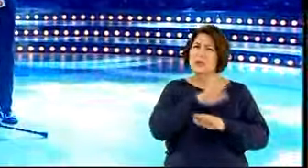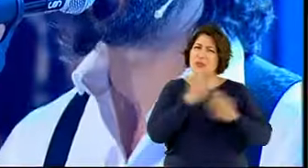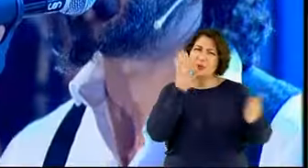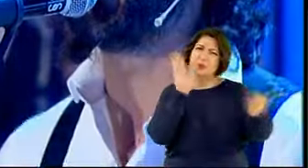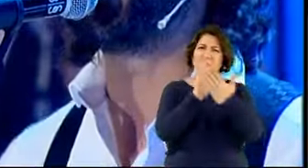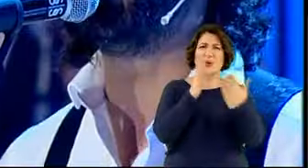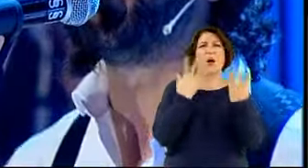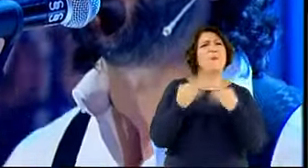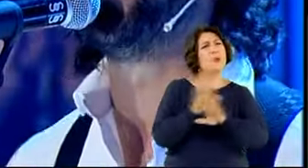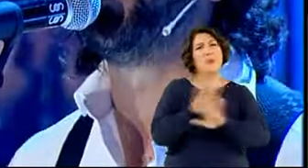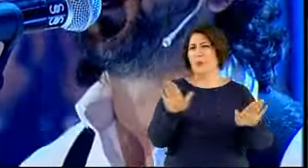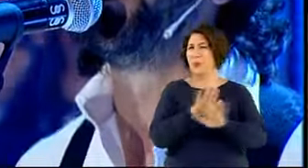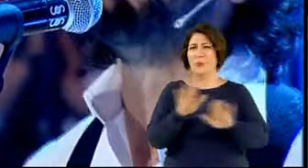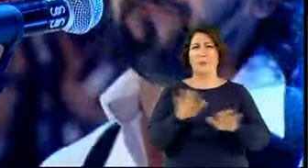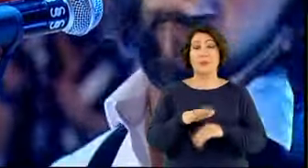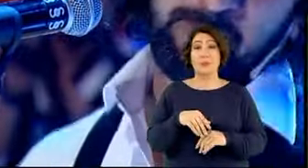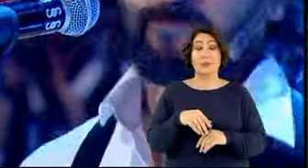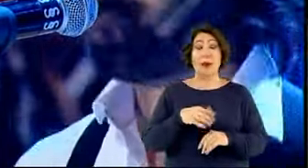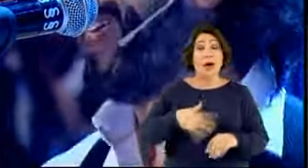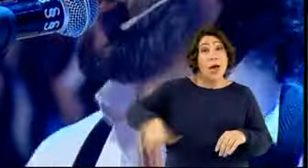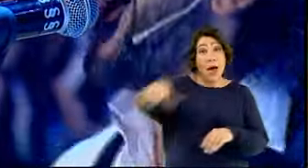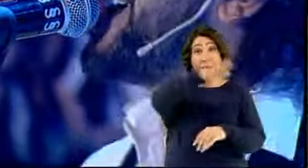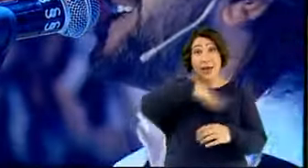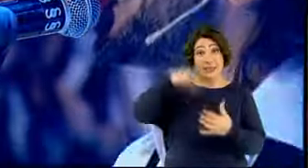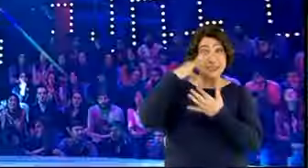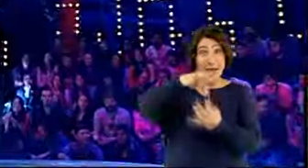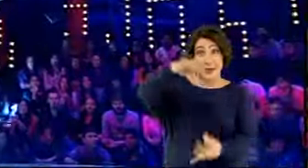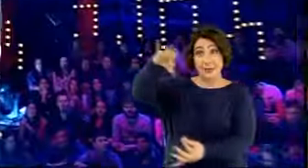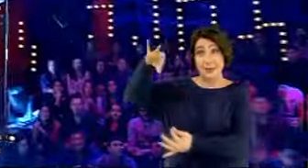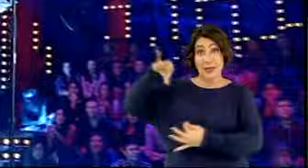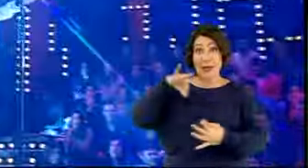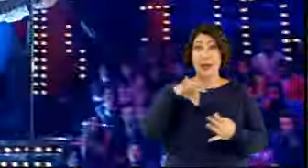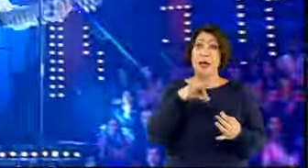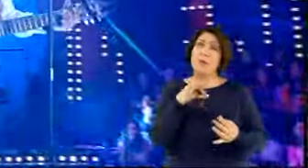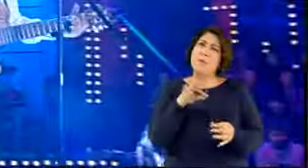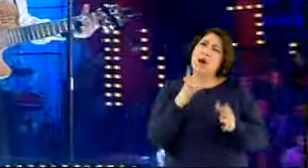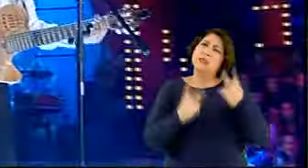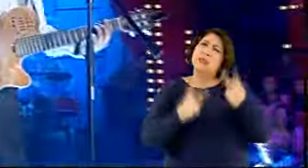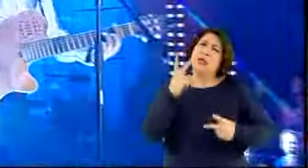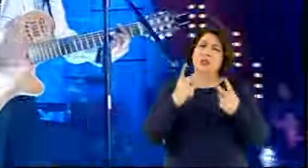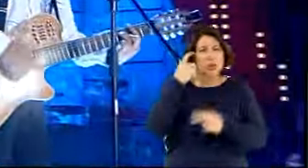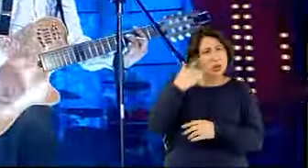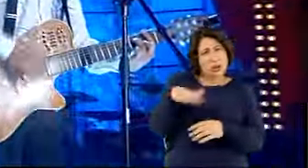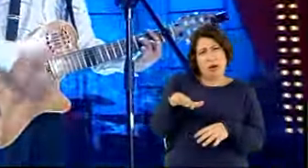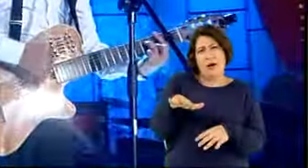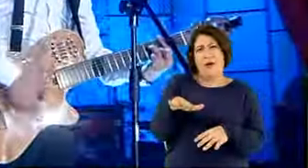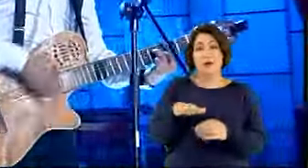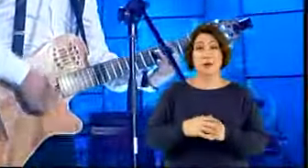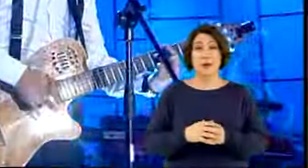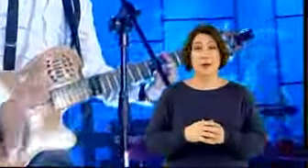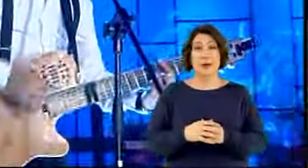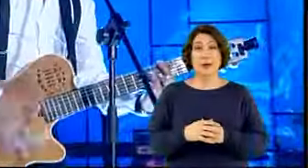yüz göz olamıyorum. Her insan bazen